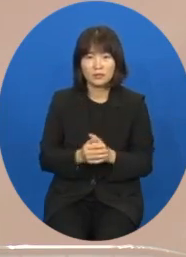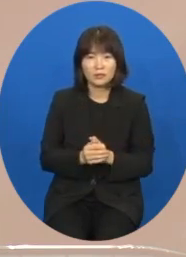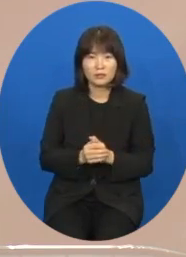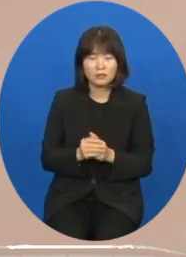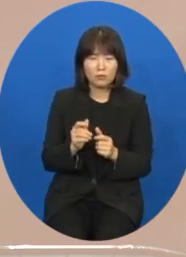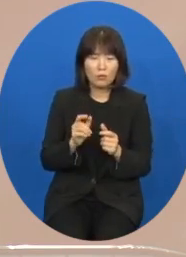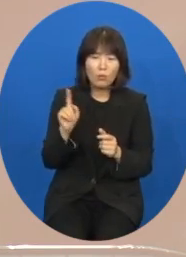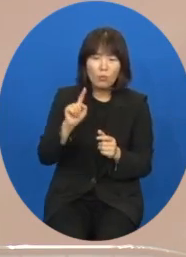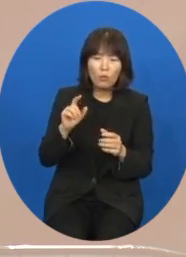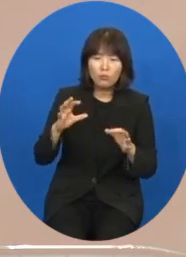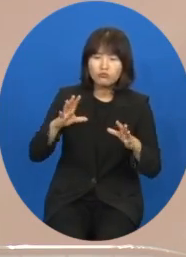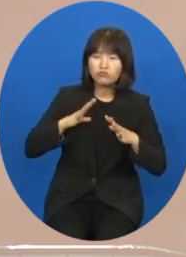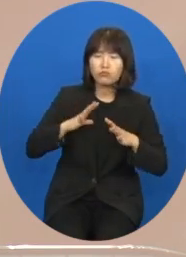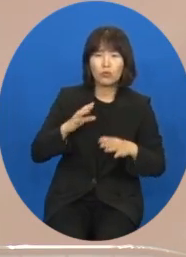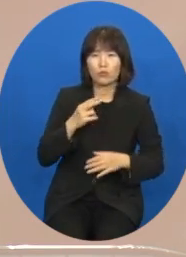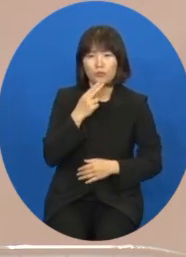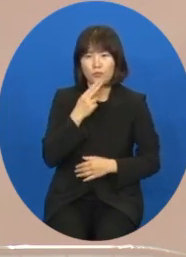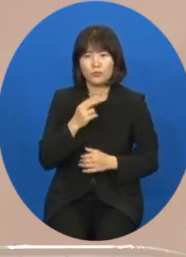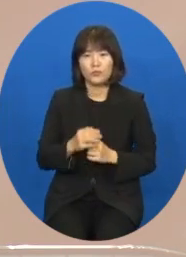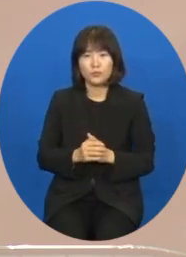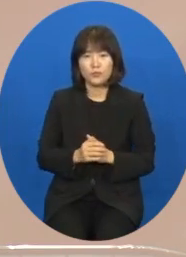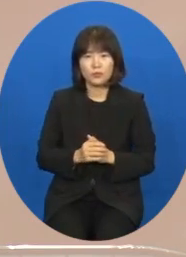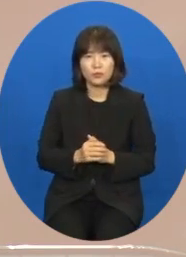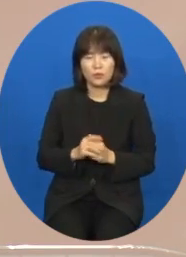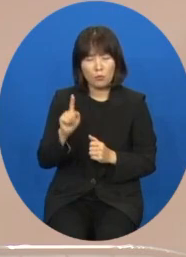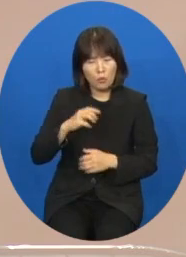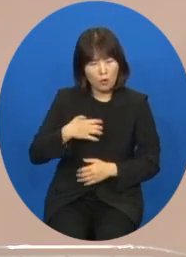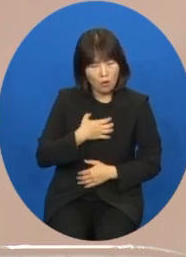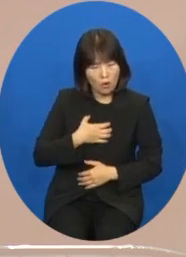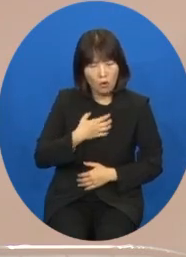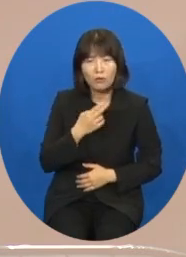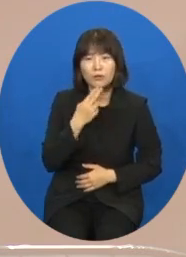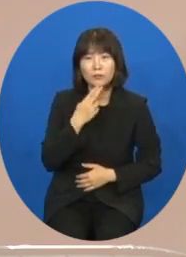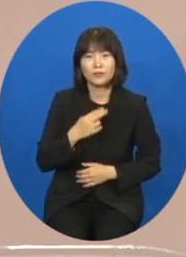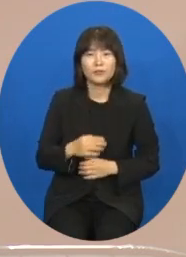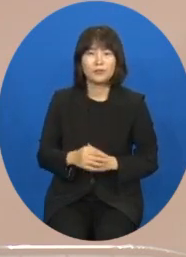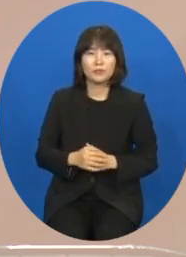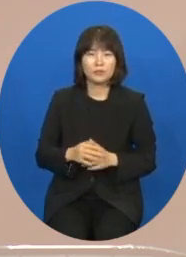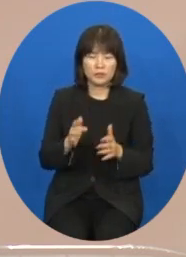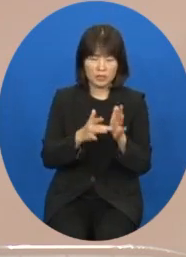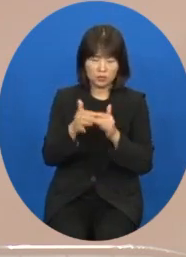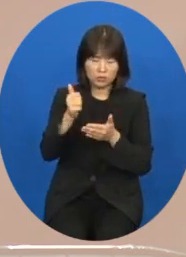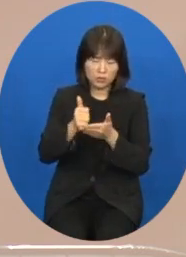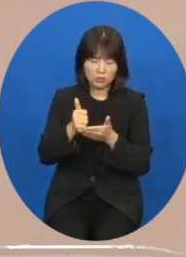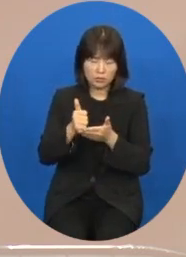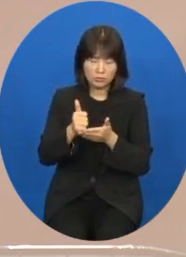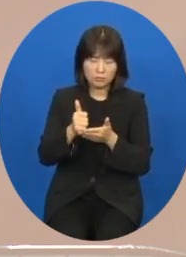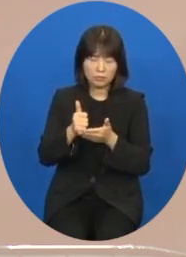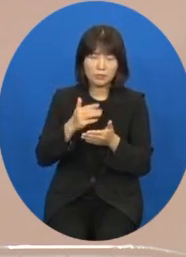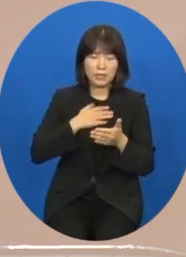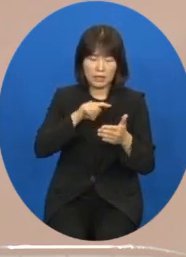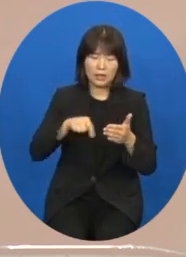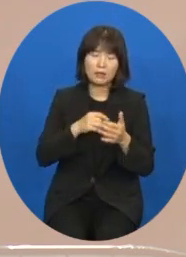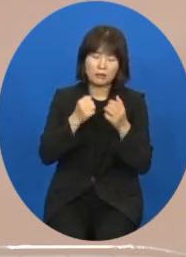뭐가 무서워요? 뭐가 염려가 돼요? 예수님 여전히 내 안에 계시구나.